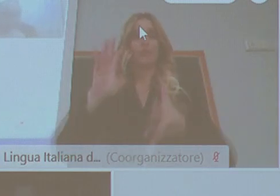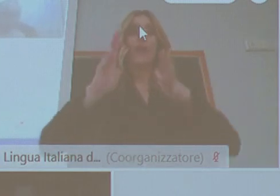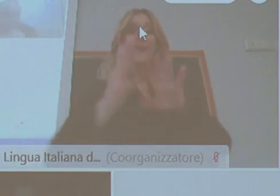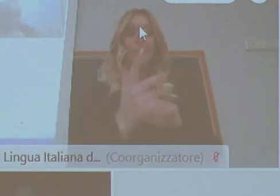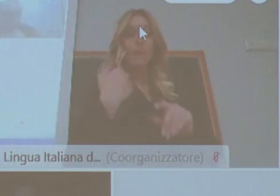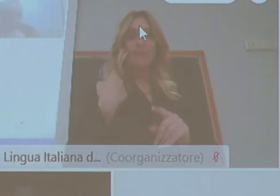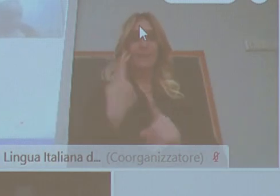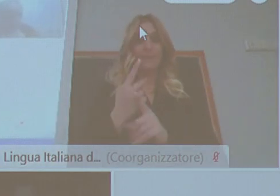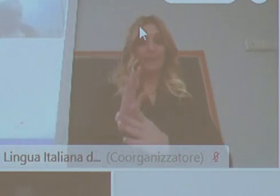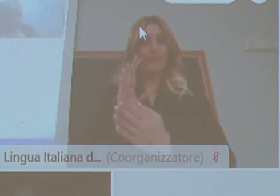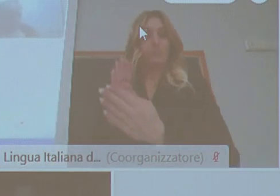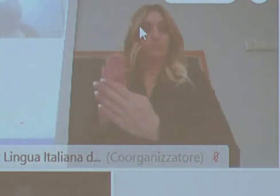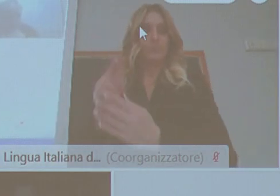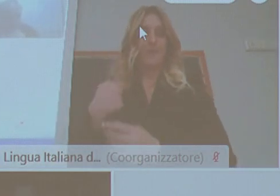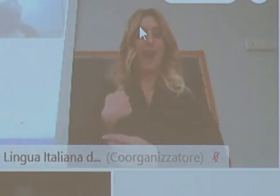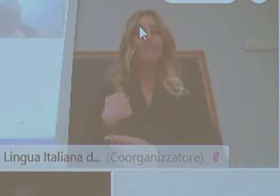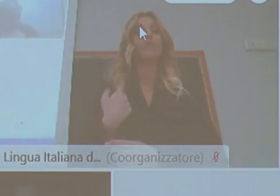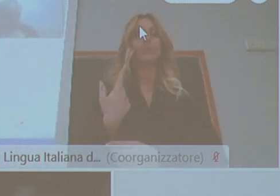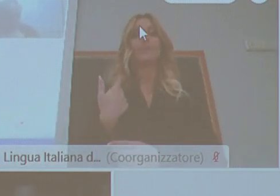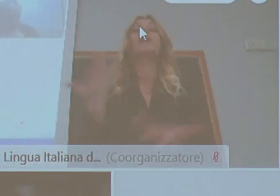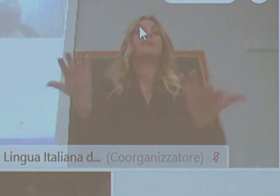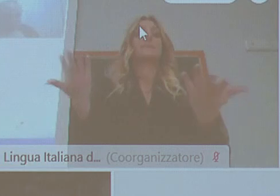stiamo assistendo e che nel futuro